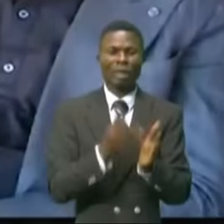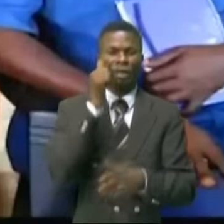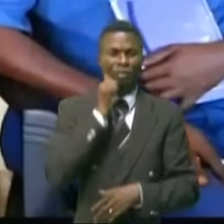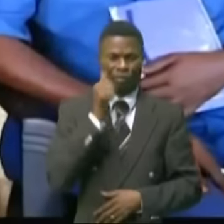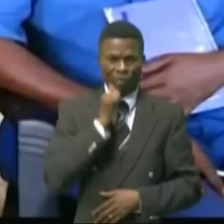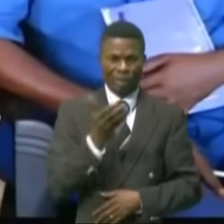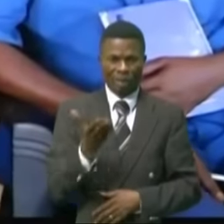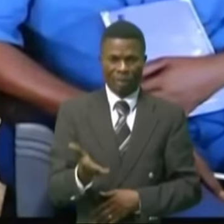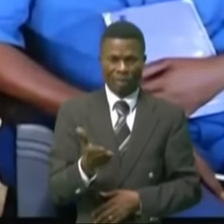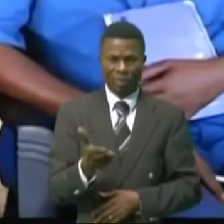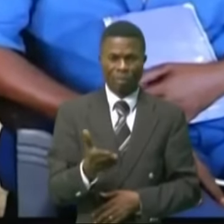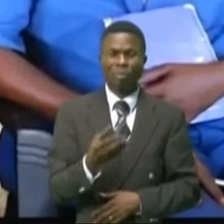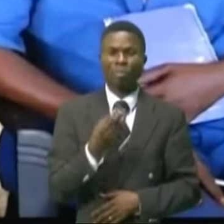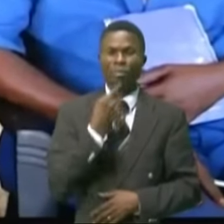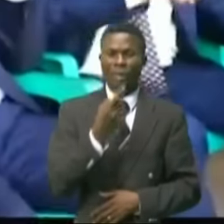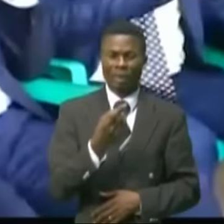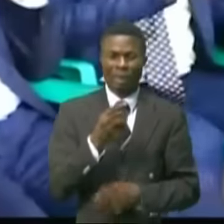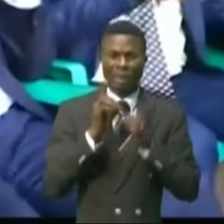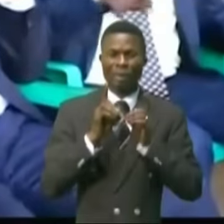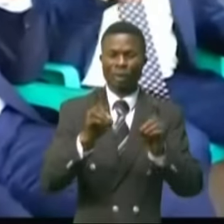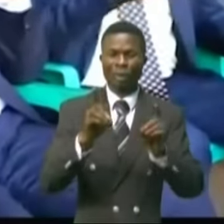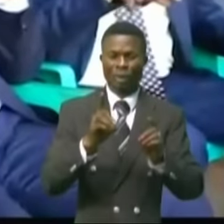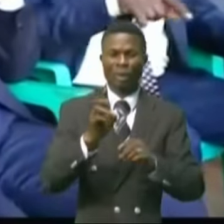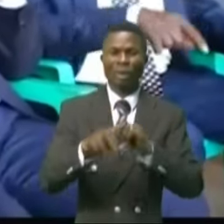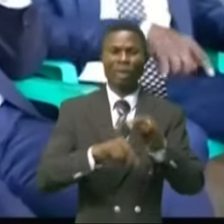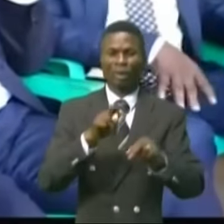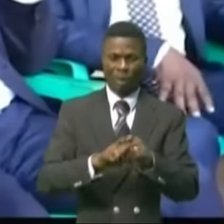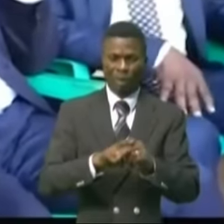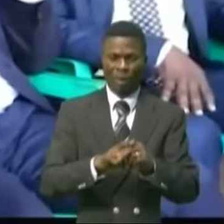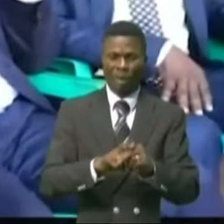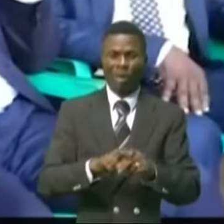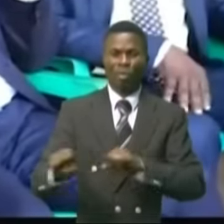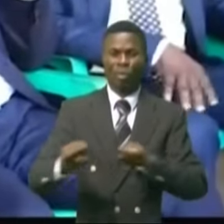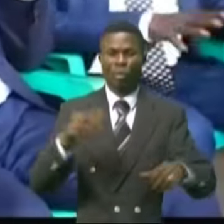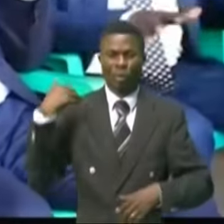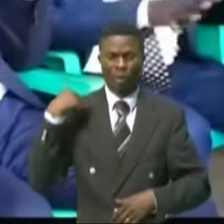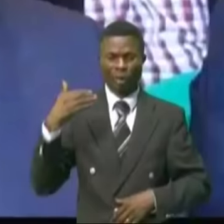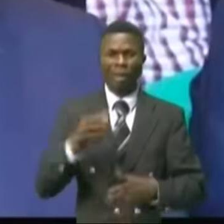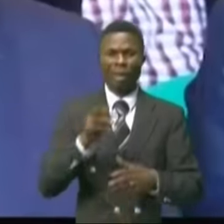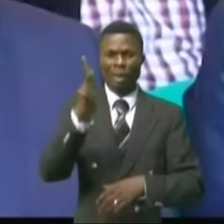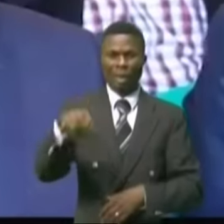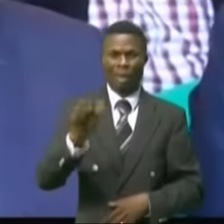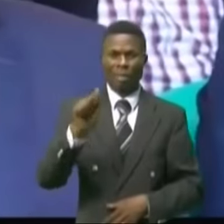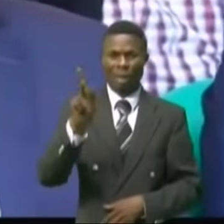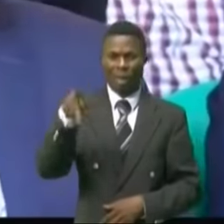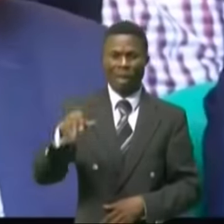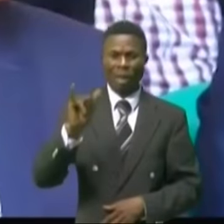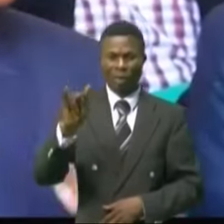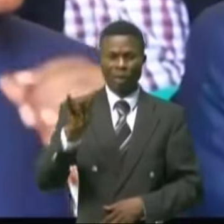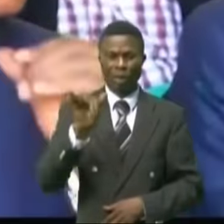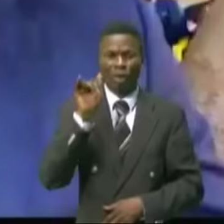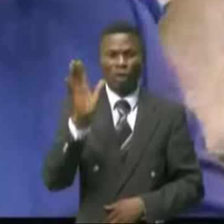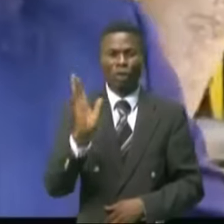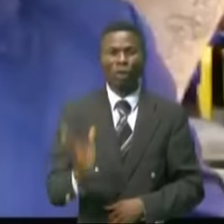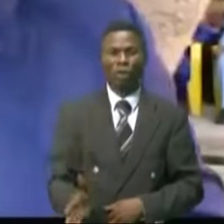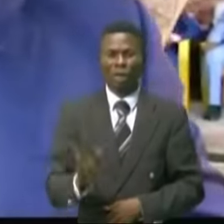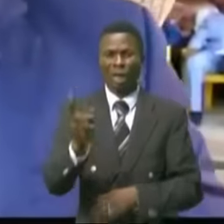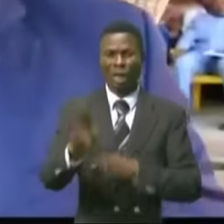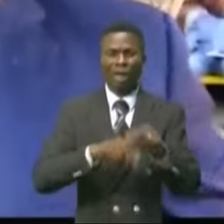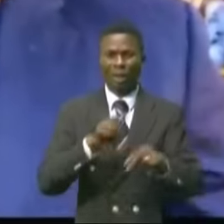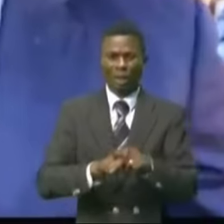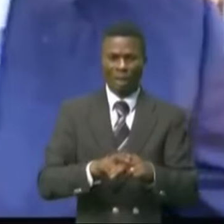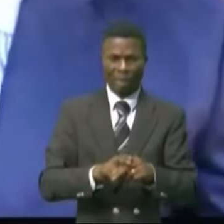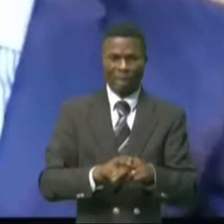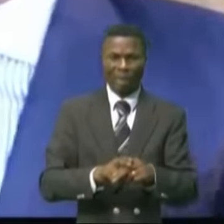parole au nom de la délégation nationale à cet événement. Papi Mangobe, directeur national de la